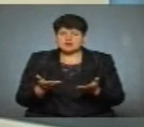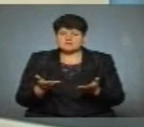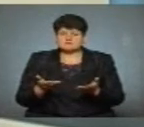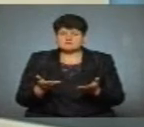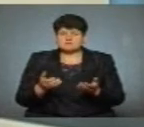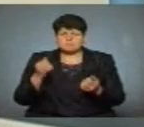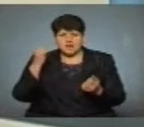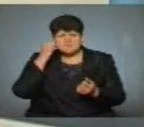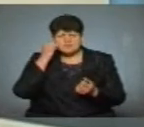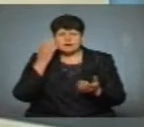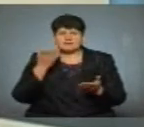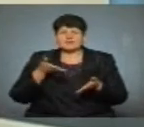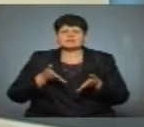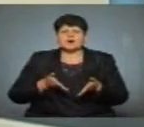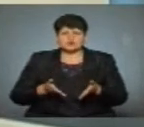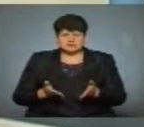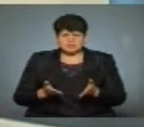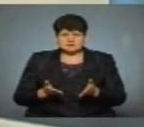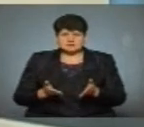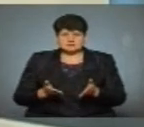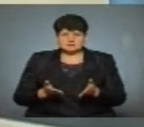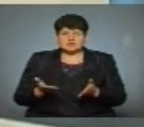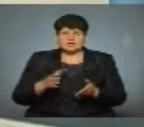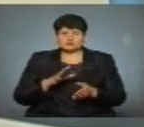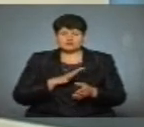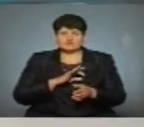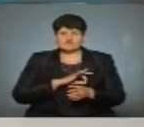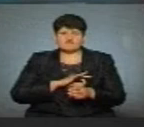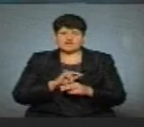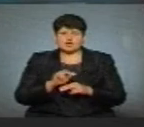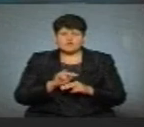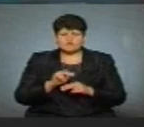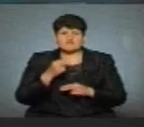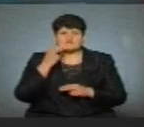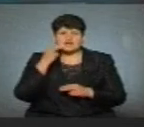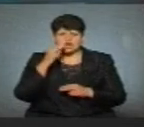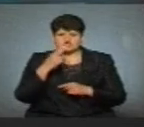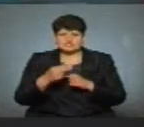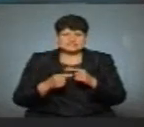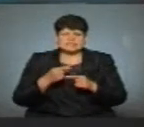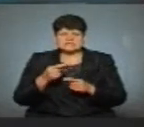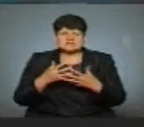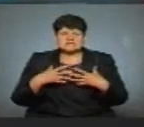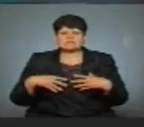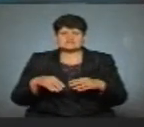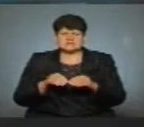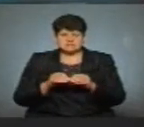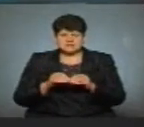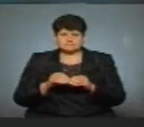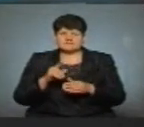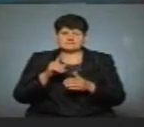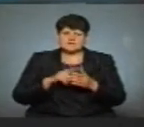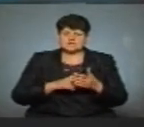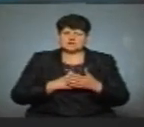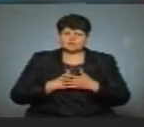яка пам'ятає, де вона народилася, яка була вихована в кращих традиціях сім'ї, віри,